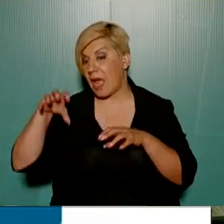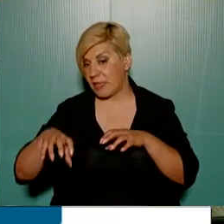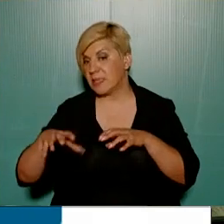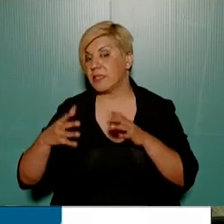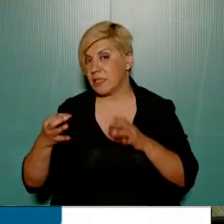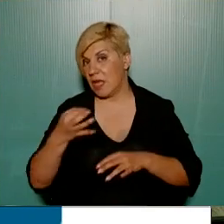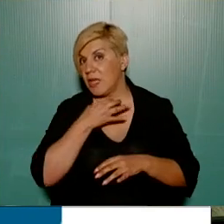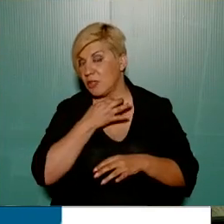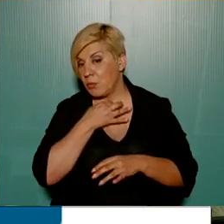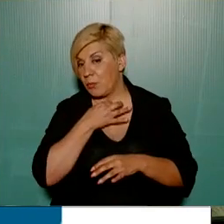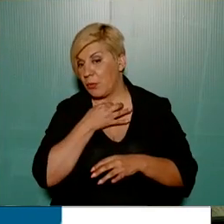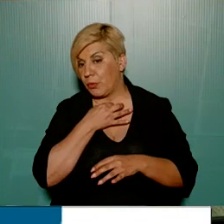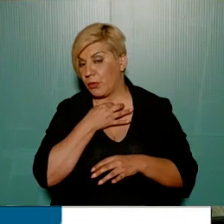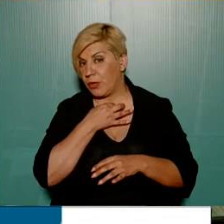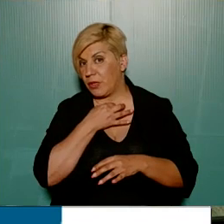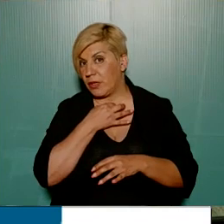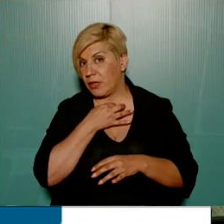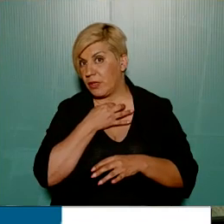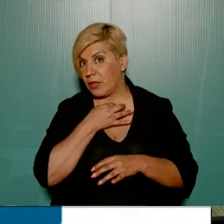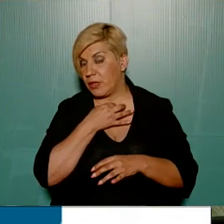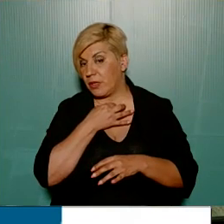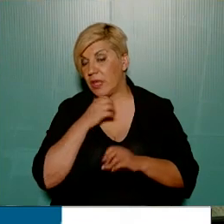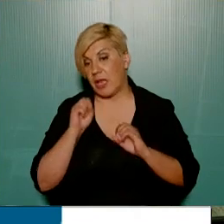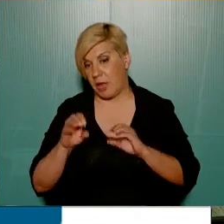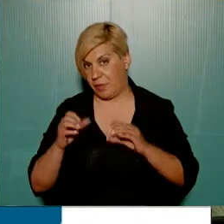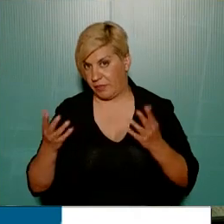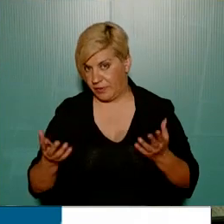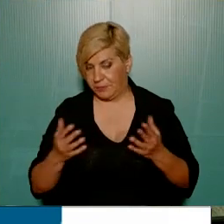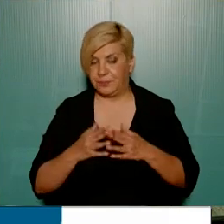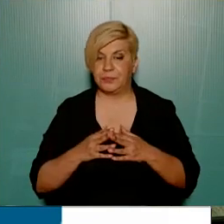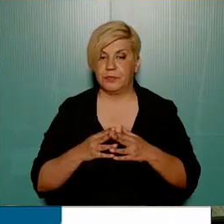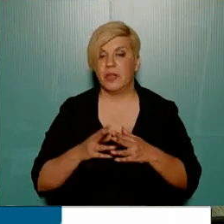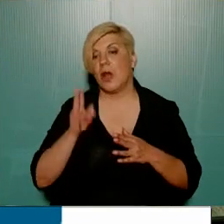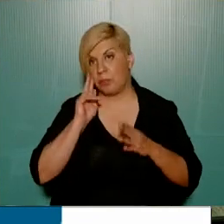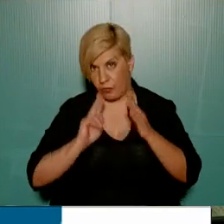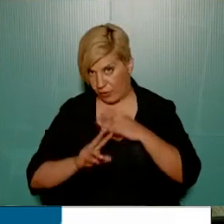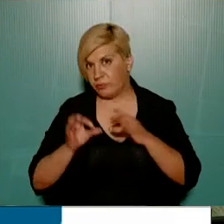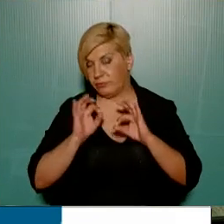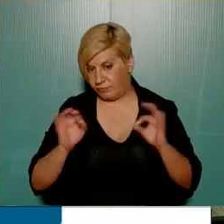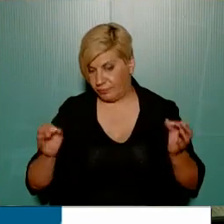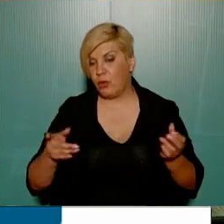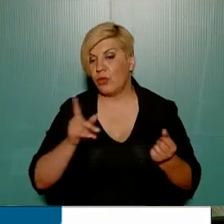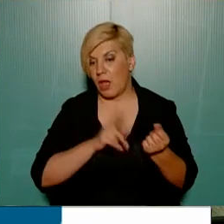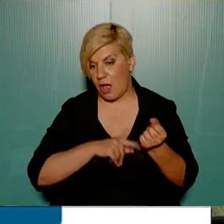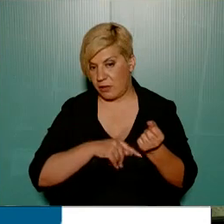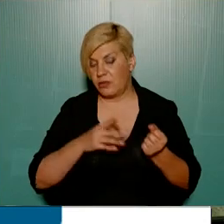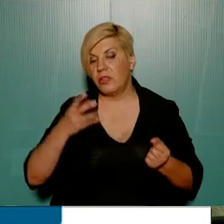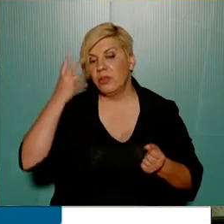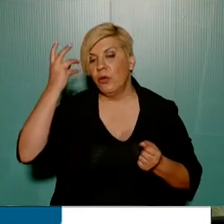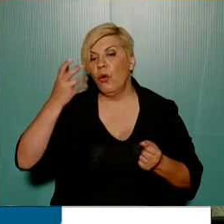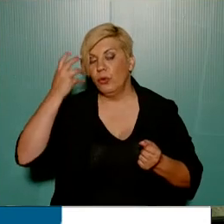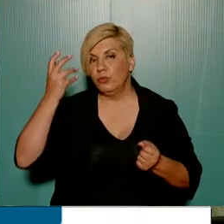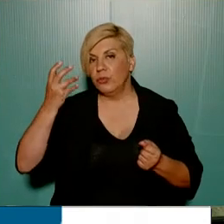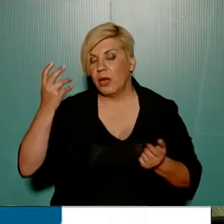να χρησιμοποιηθούν για εκπαίδευση. Είναι προφανές ότι όταν χαρακτηρίστηκε θεωρούσαν